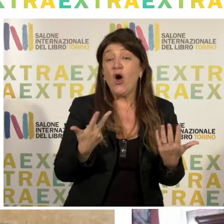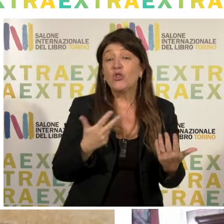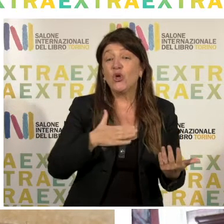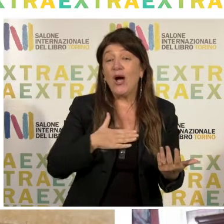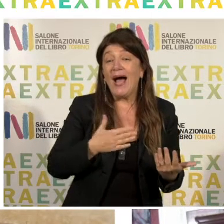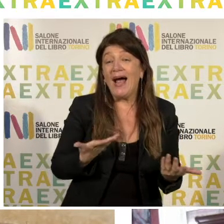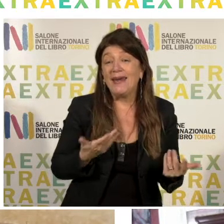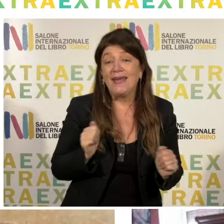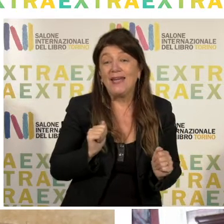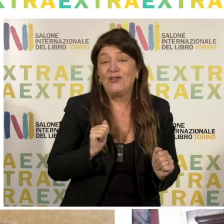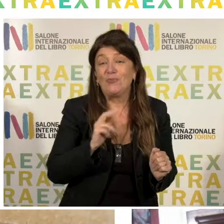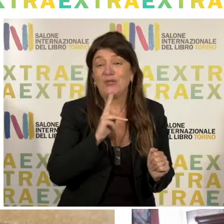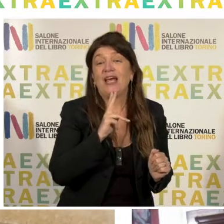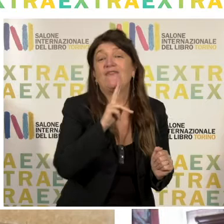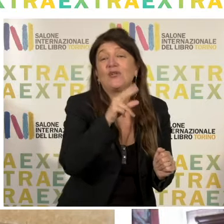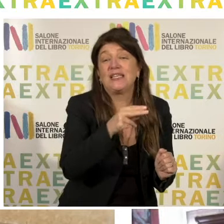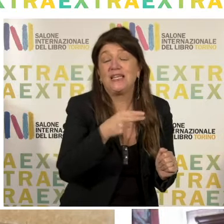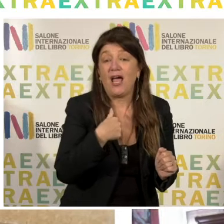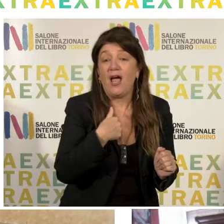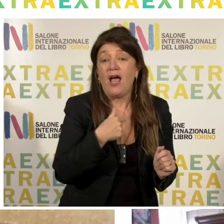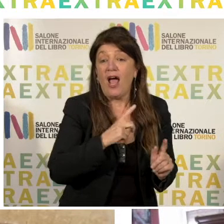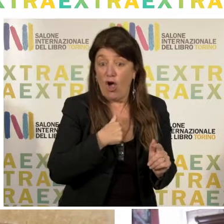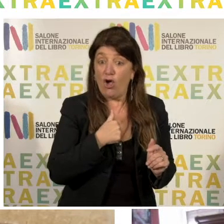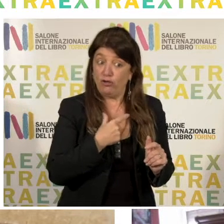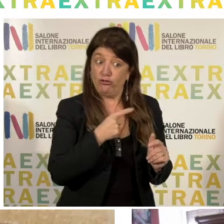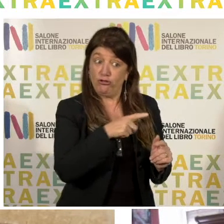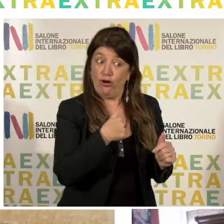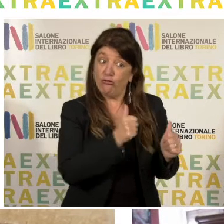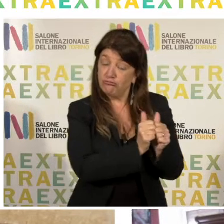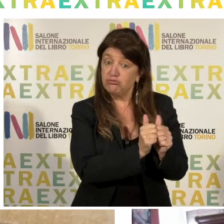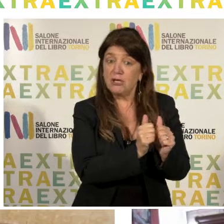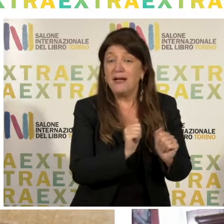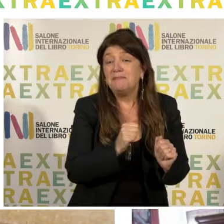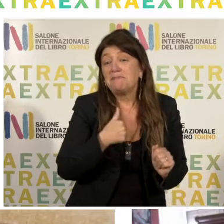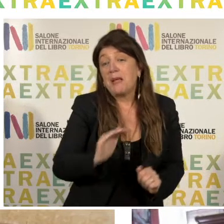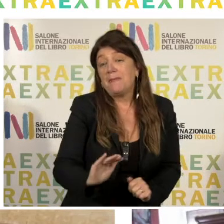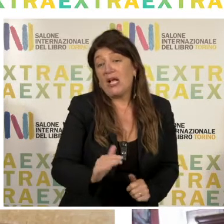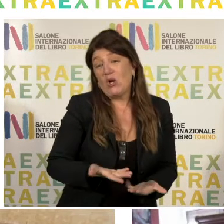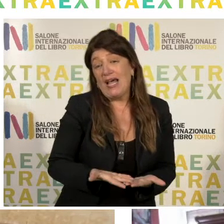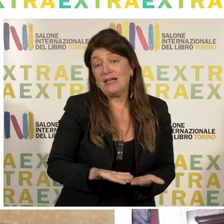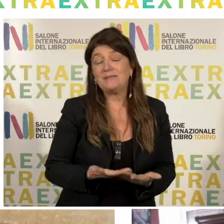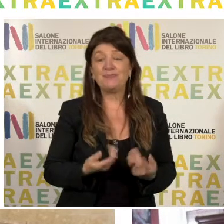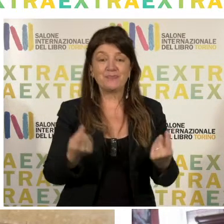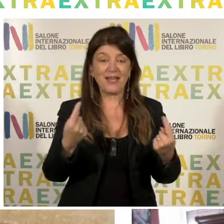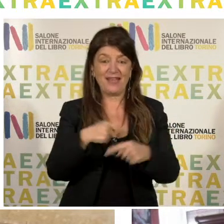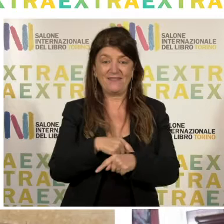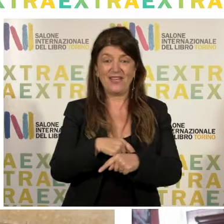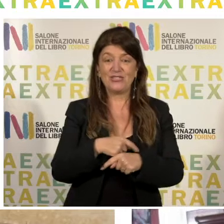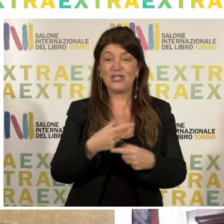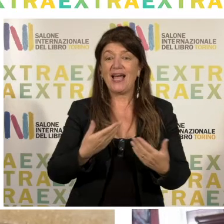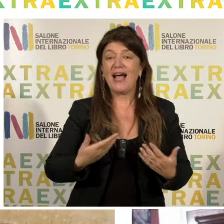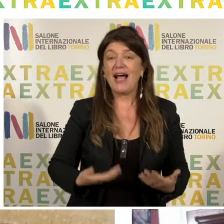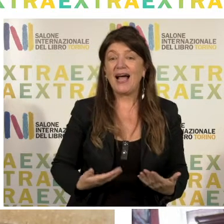sinon, non, fianco, je n'ai pas. se no no. Bon, maintenant, ça fait 40 ans que j'ai perdu Adesso son œuvre, donc